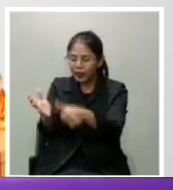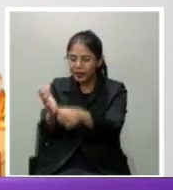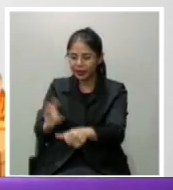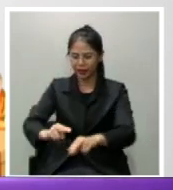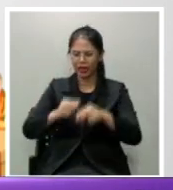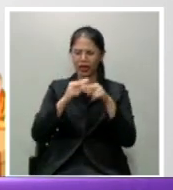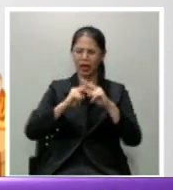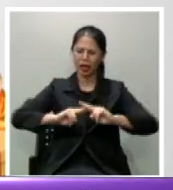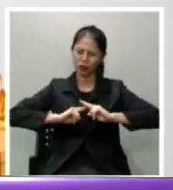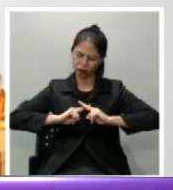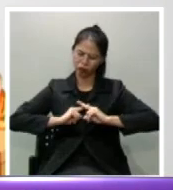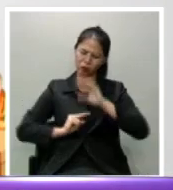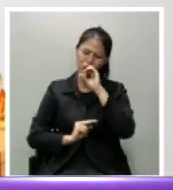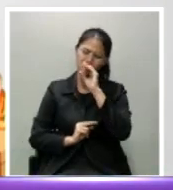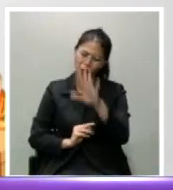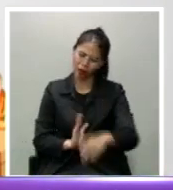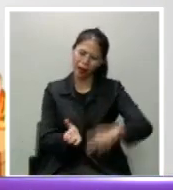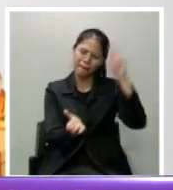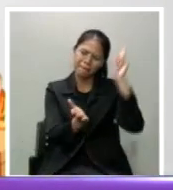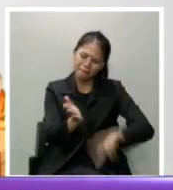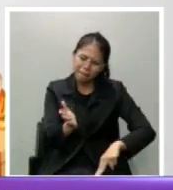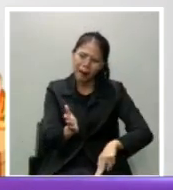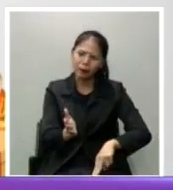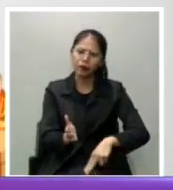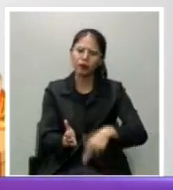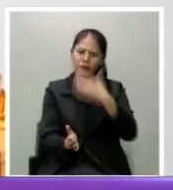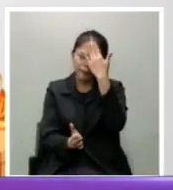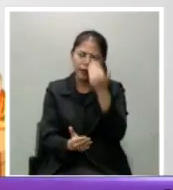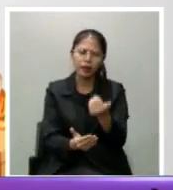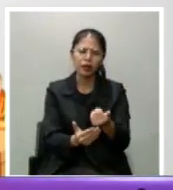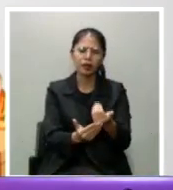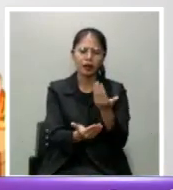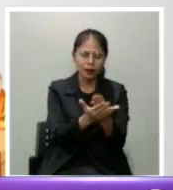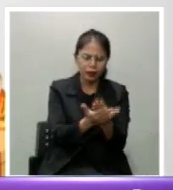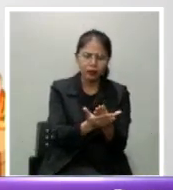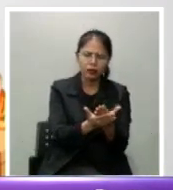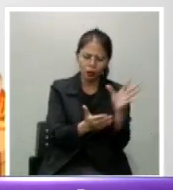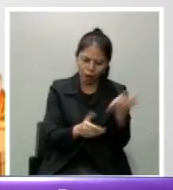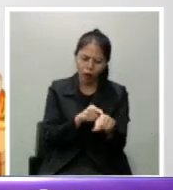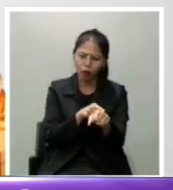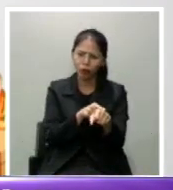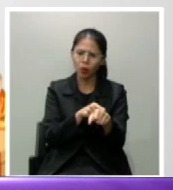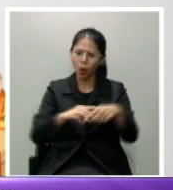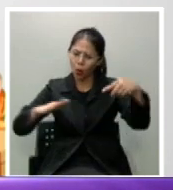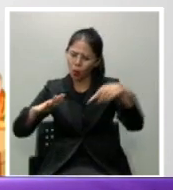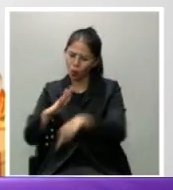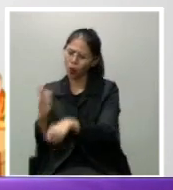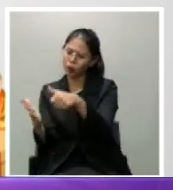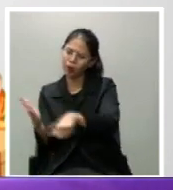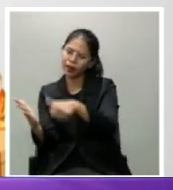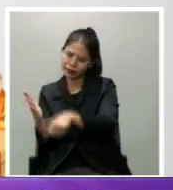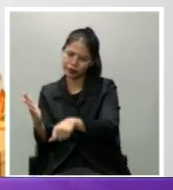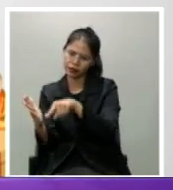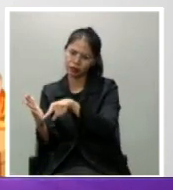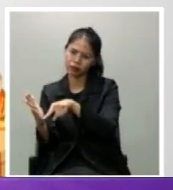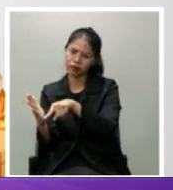ขาร้องว่าถ้าจะปรับทำไมต้องไปเอาราคามาคิดด้วยสิ่งที่เขาช่อหรือโกงคือภาษีจึงเอา